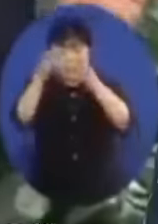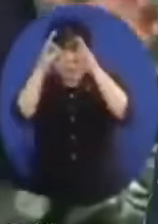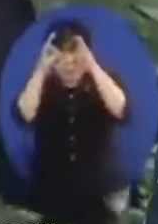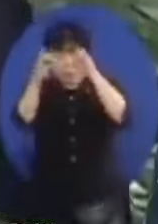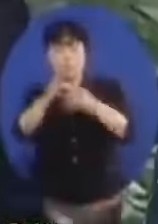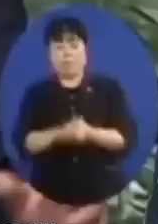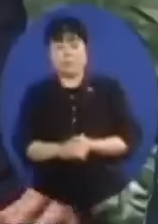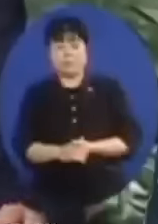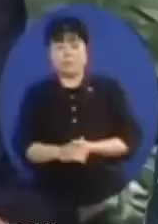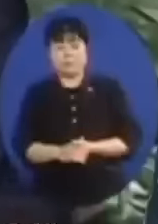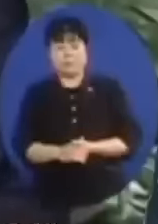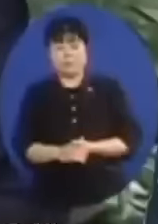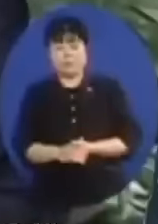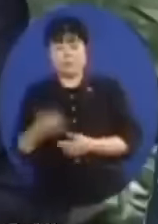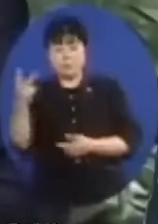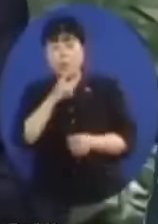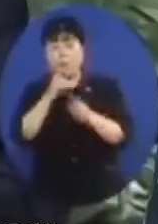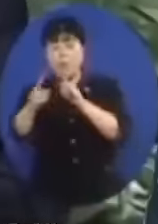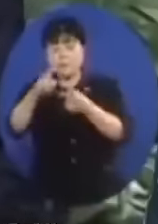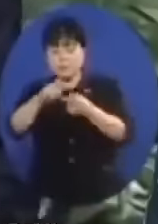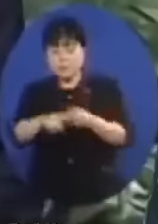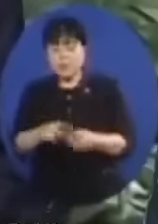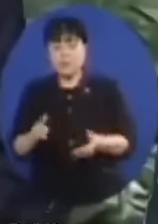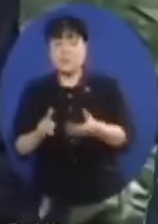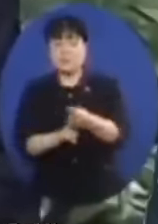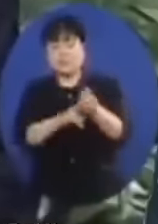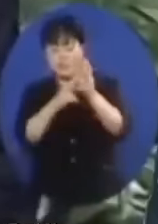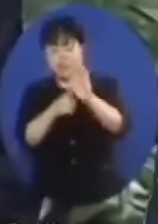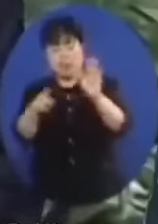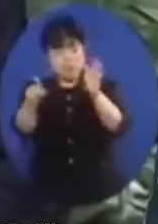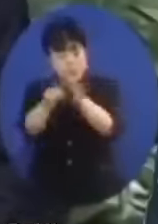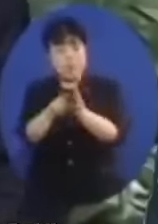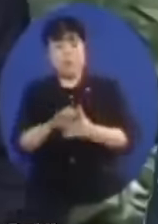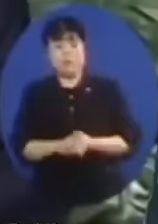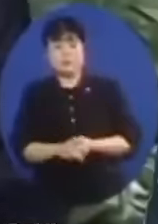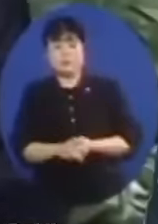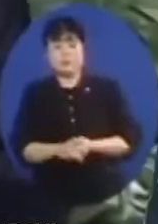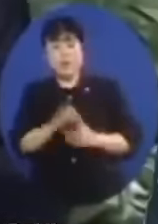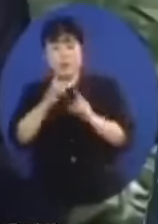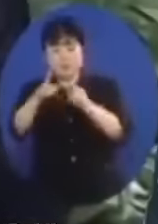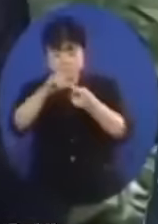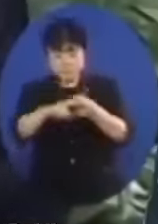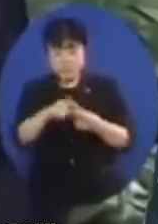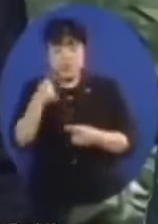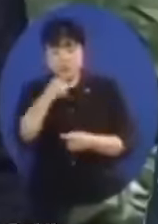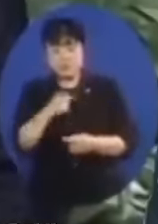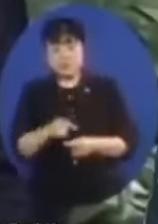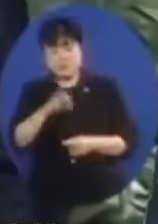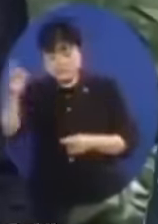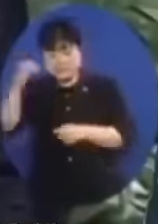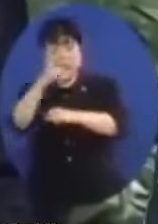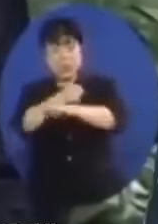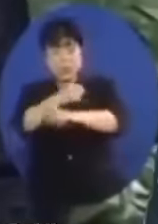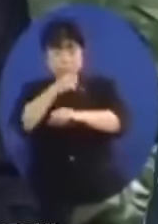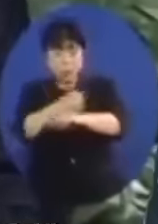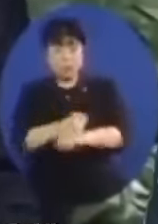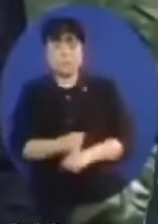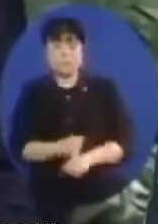바라보고 그리고 이 말씀대로 기적이 일어날 것을 믿고 이 말씀대로 입으로 늘